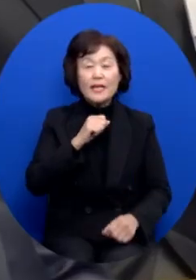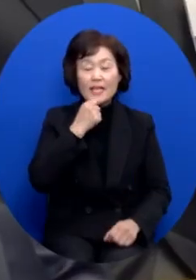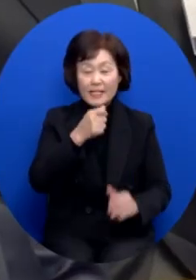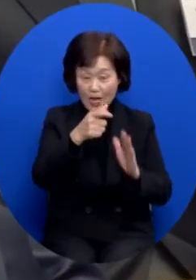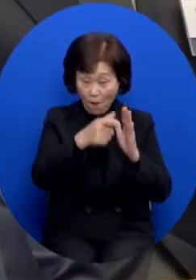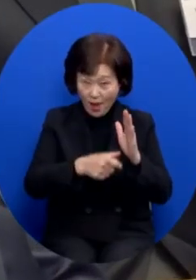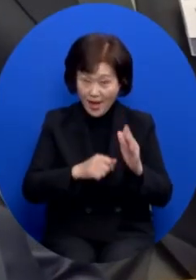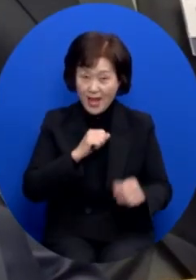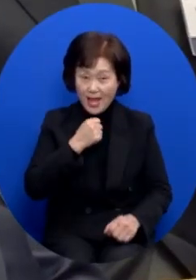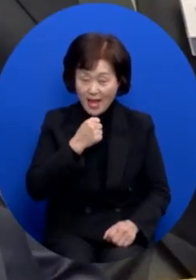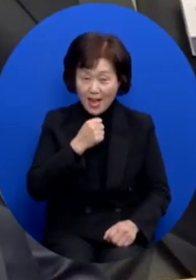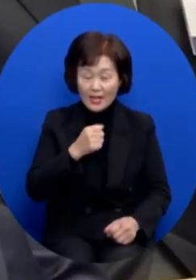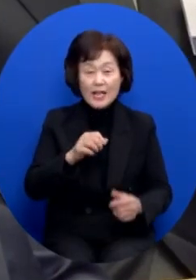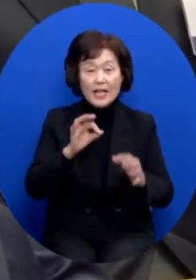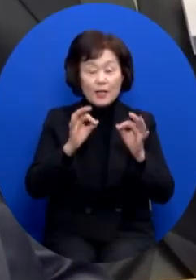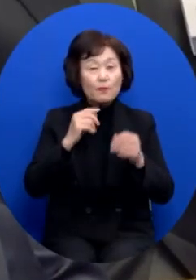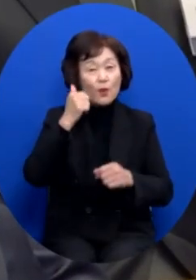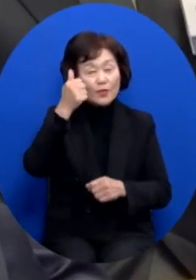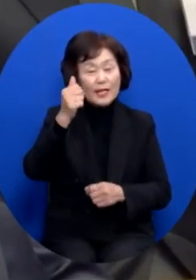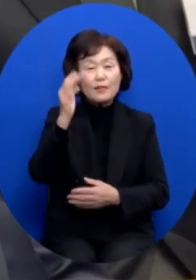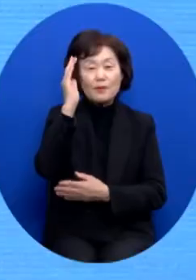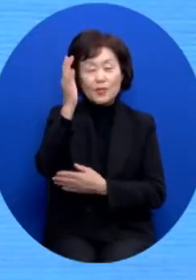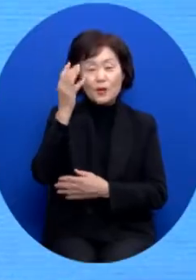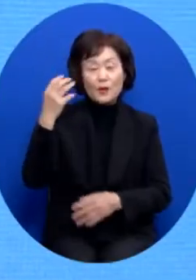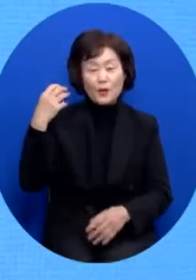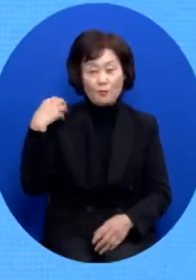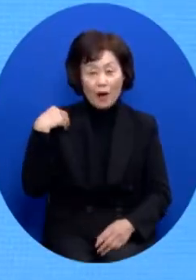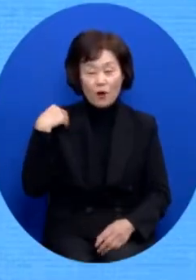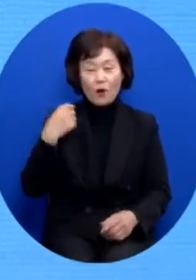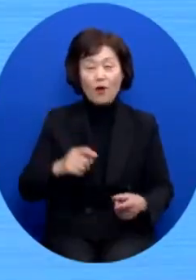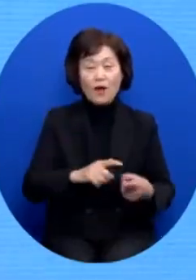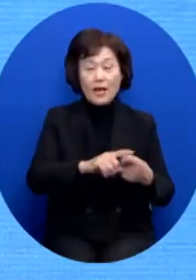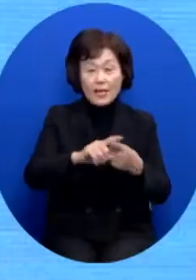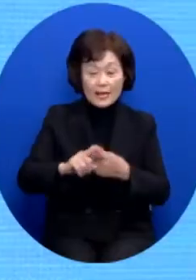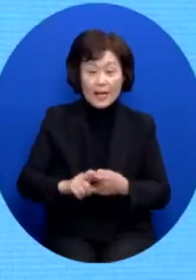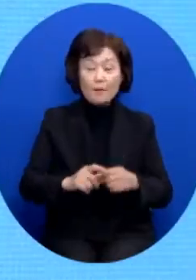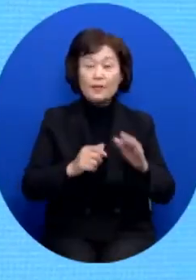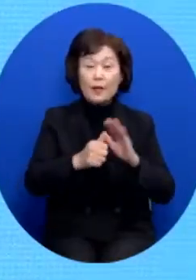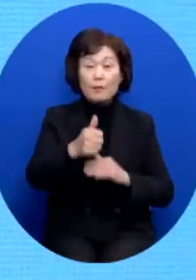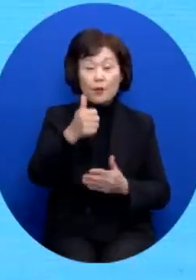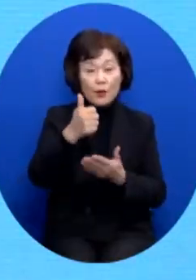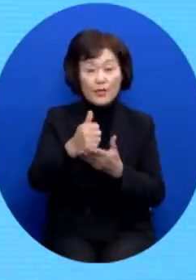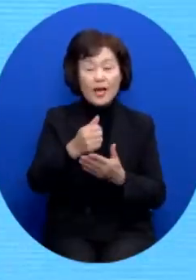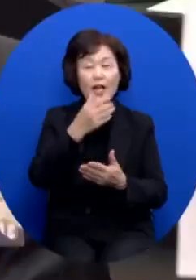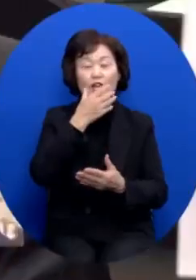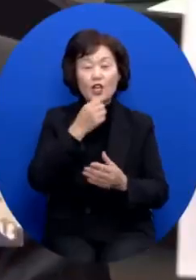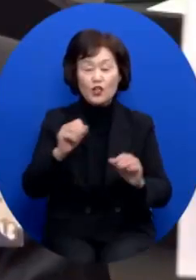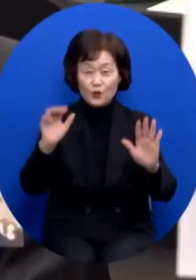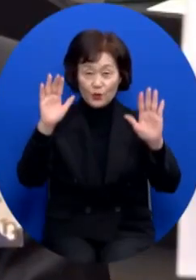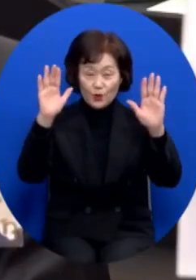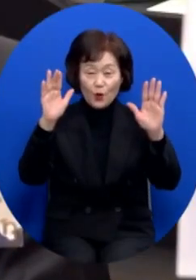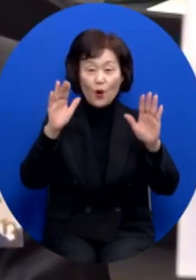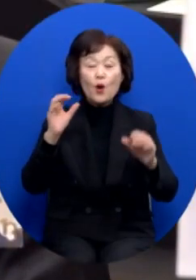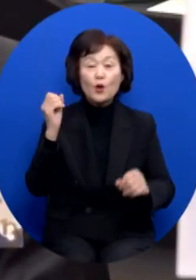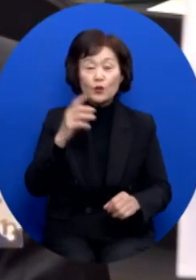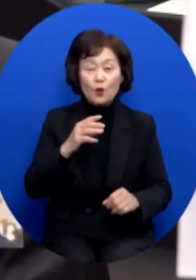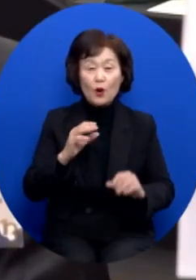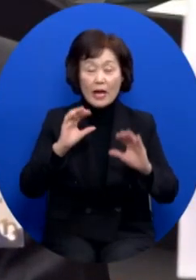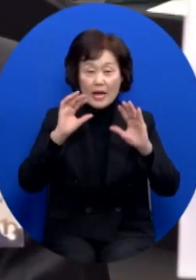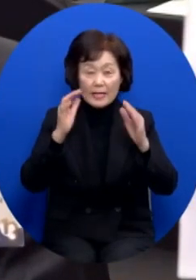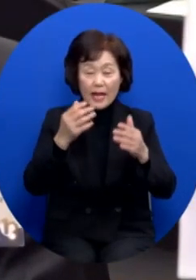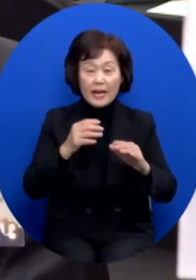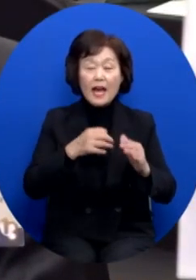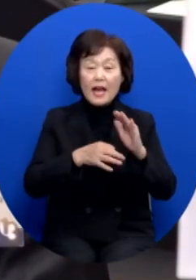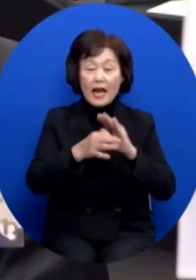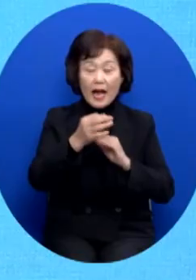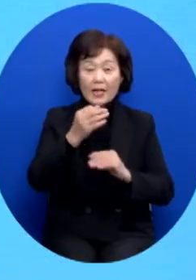극동방송 김장환 이사장이 설교를, 한국교회 총연합 장종현 대표회장이 축도를, 국가조찬 기도회장 이봉관